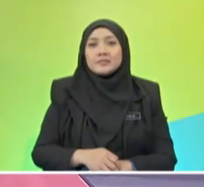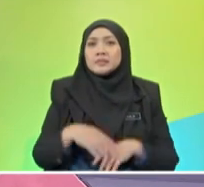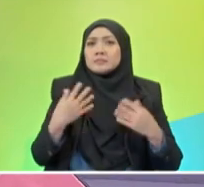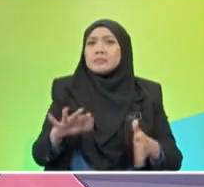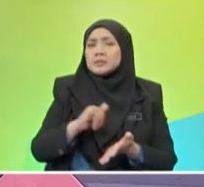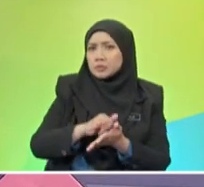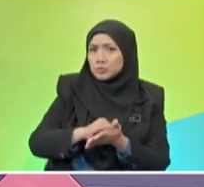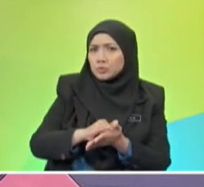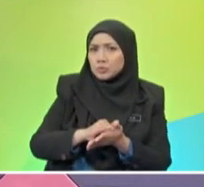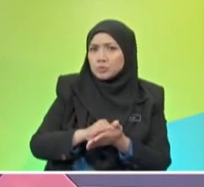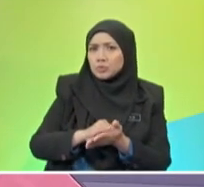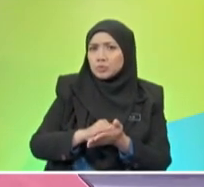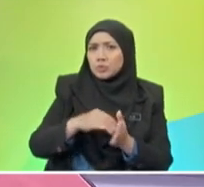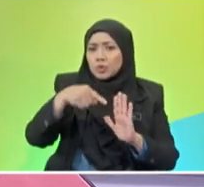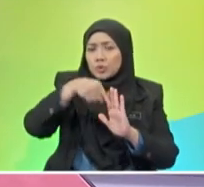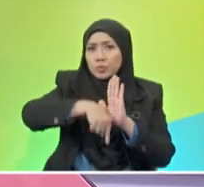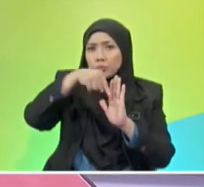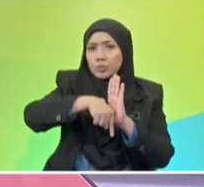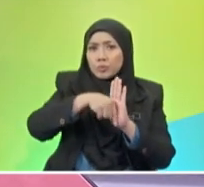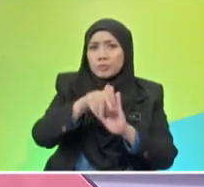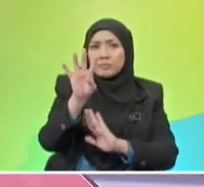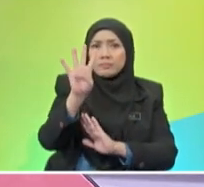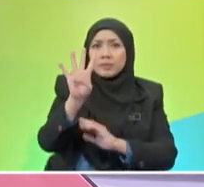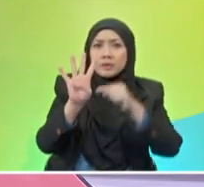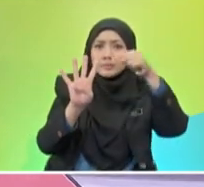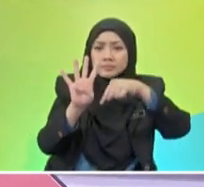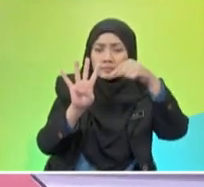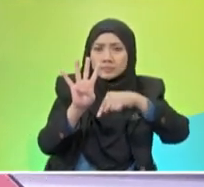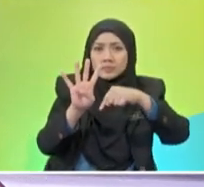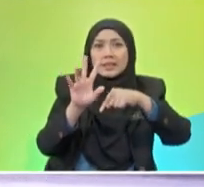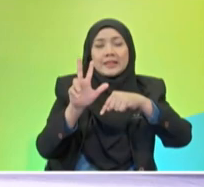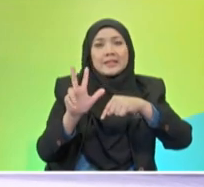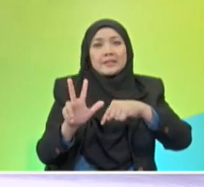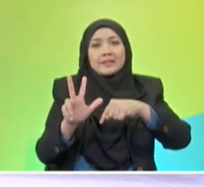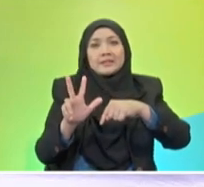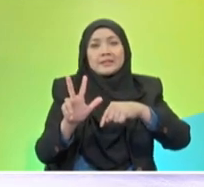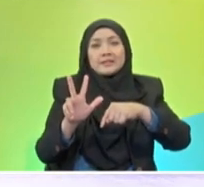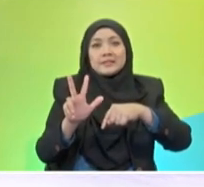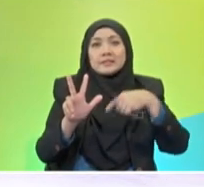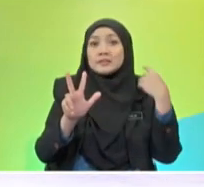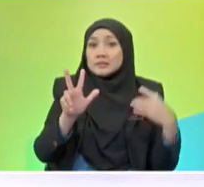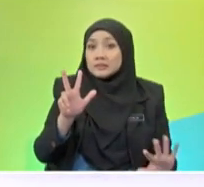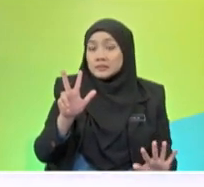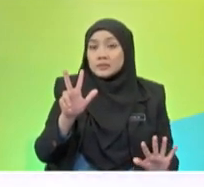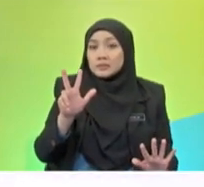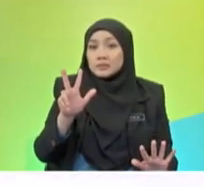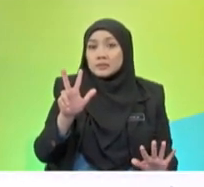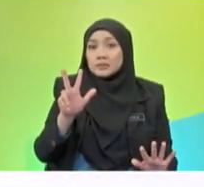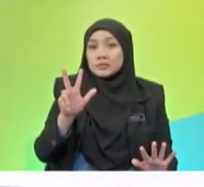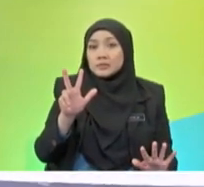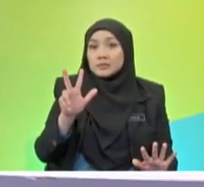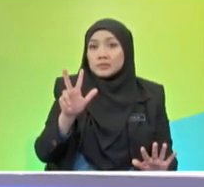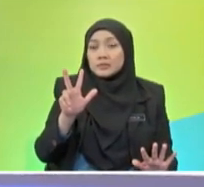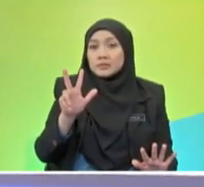Kemudian? Kemudian... 3. 3, betul. Lepas tu... Lepas tu,